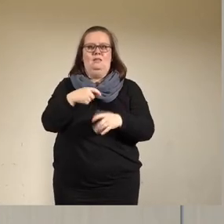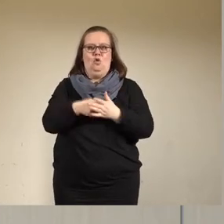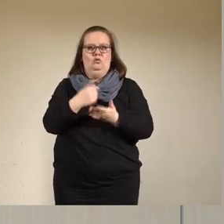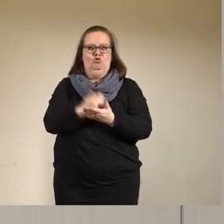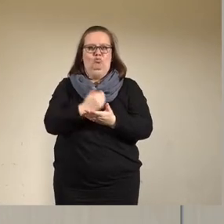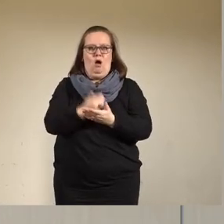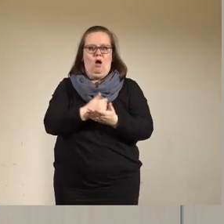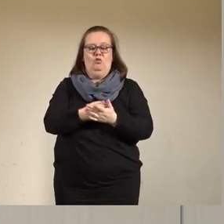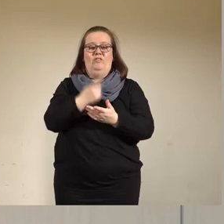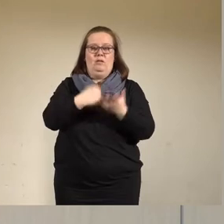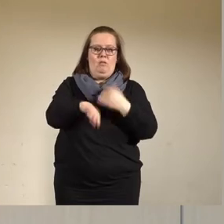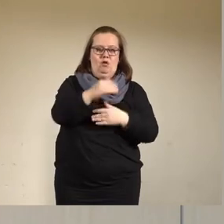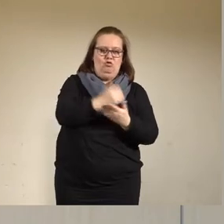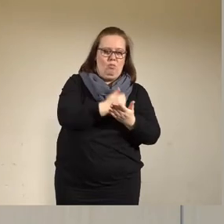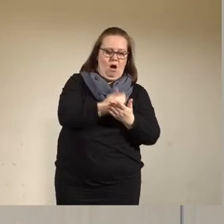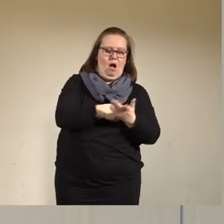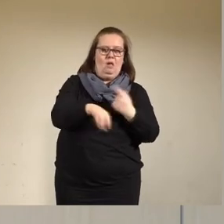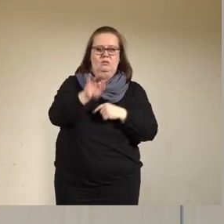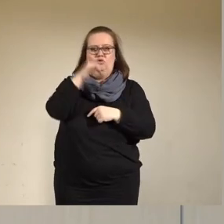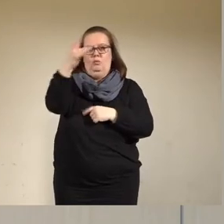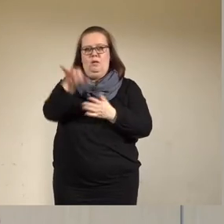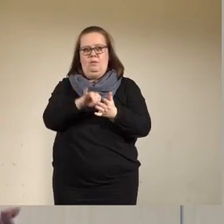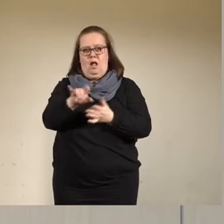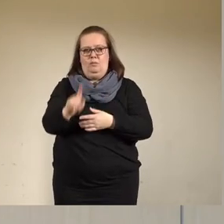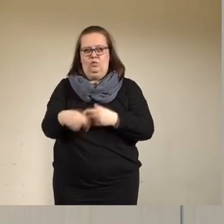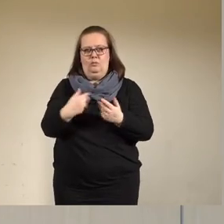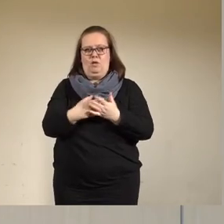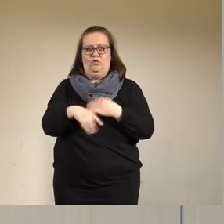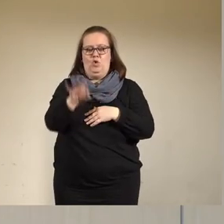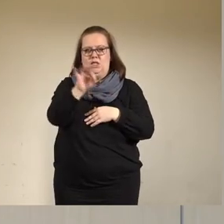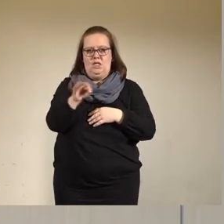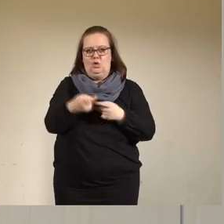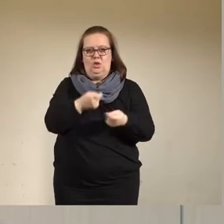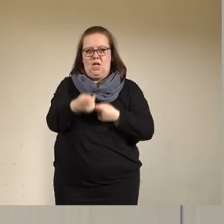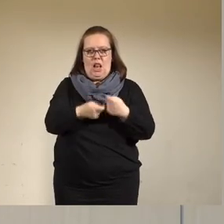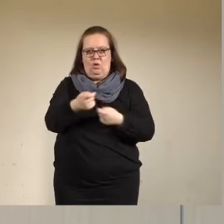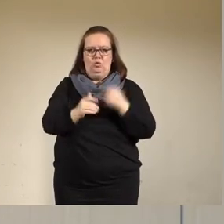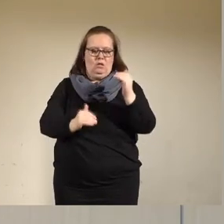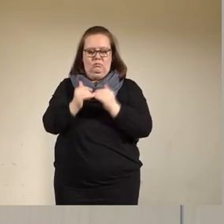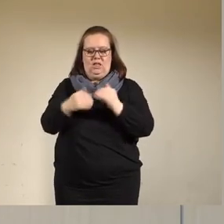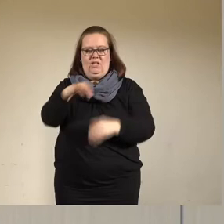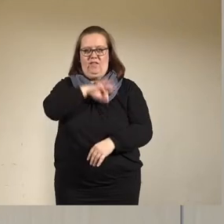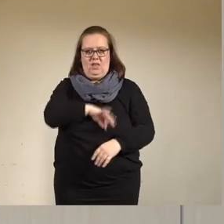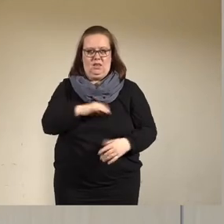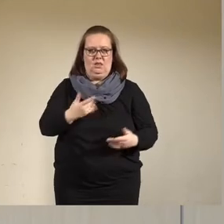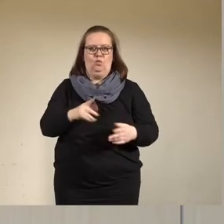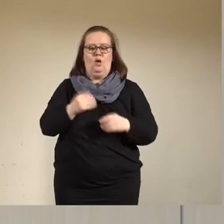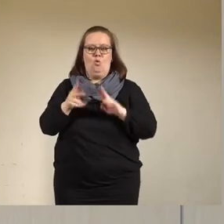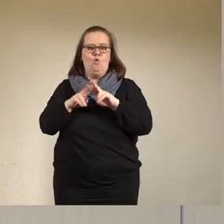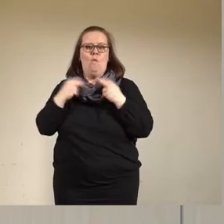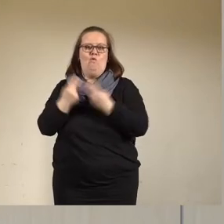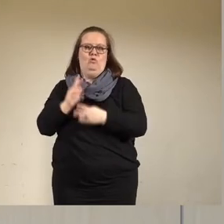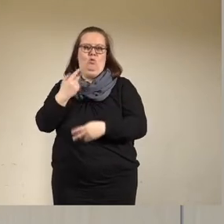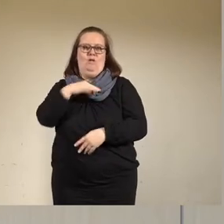So, und wenn ich mehr spare, als ich sozusagen dann bezahlen muss für Zinsen und Tilgung, ja, dann habe ich ja Gewinn gemacht. Und die Umwelt hat